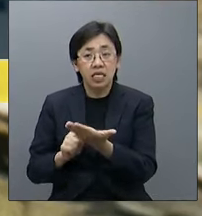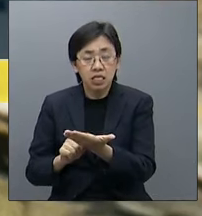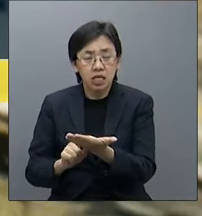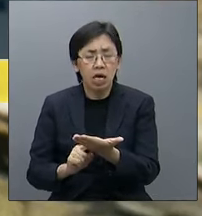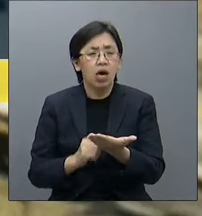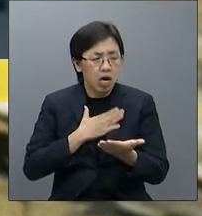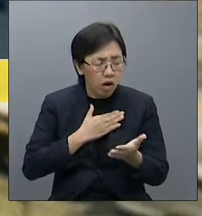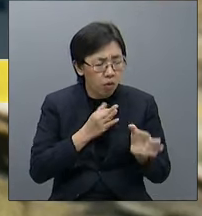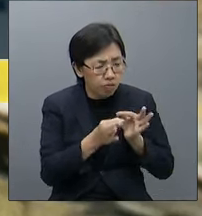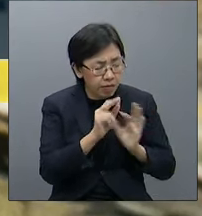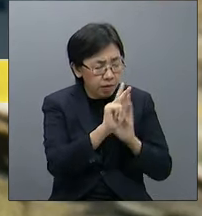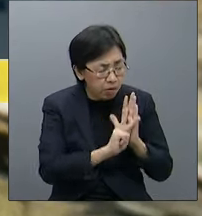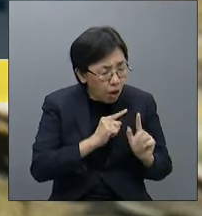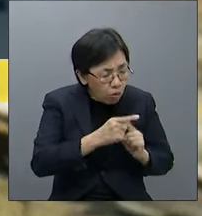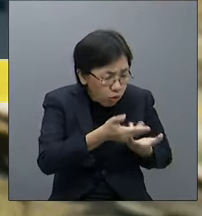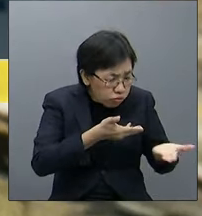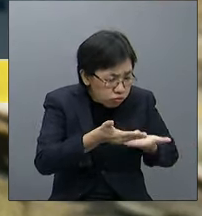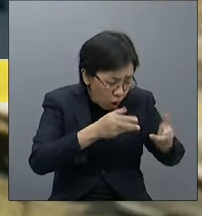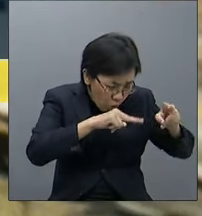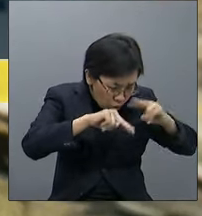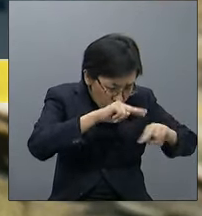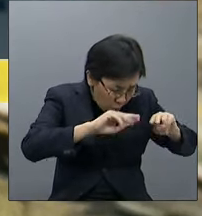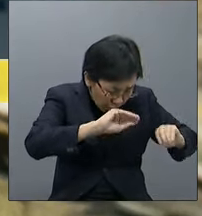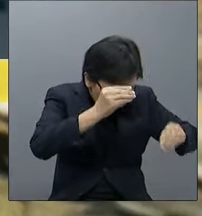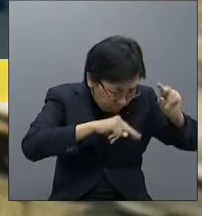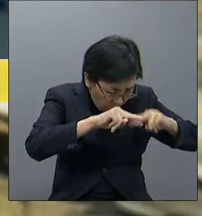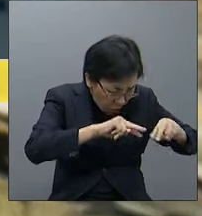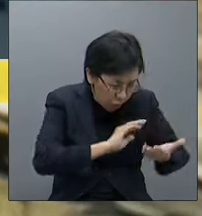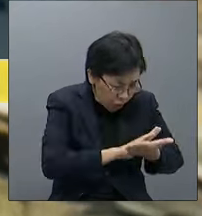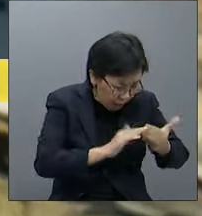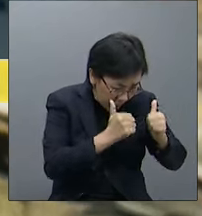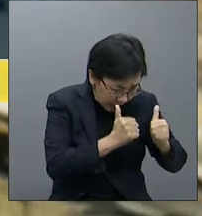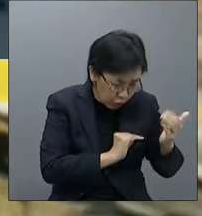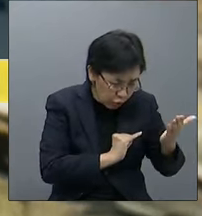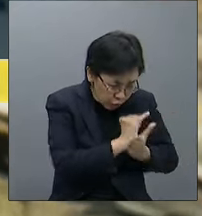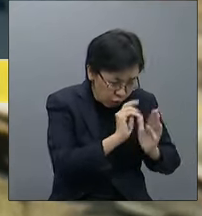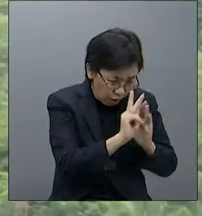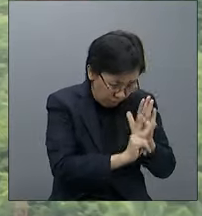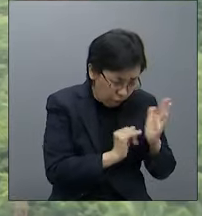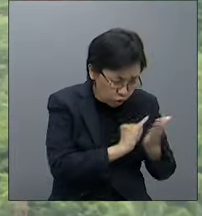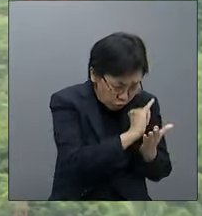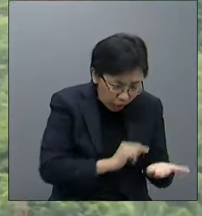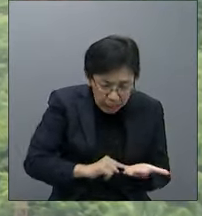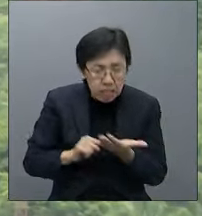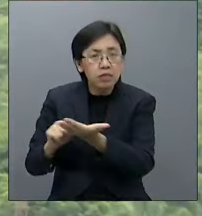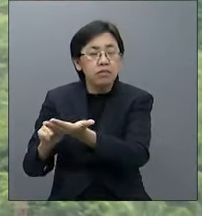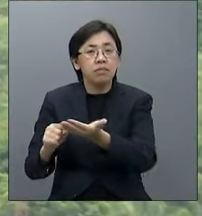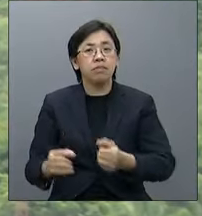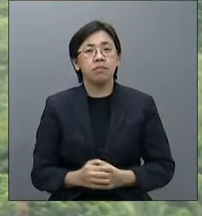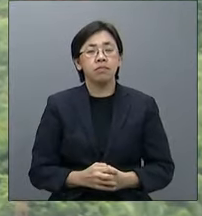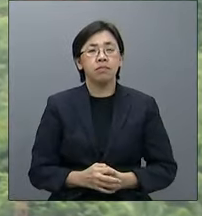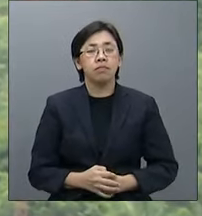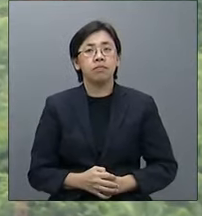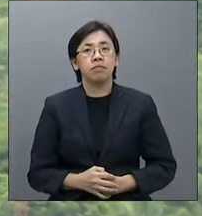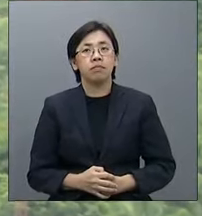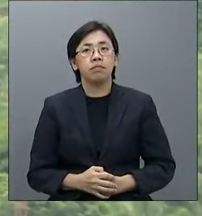ฎหมายนะครับก็ต้องดูอย่างดีแล้วนะครับว่าทำถูกต้องทุกอย่างนะครับ ส่วน